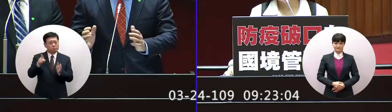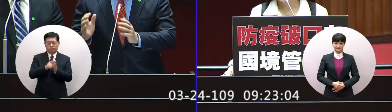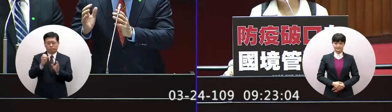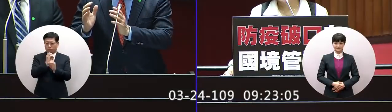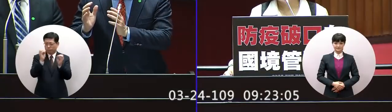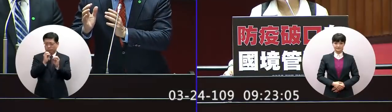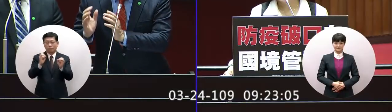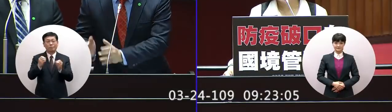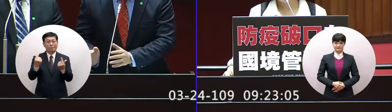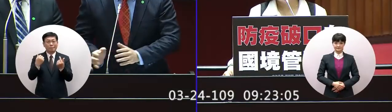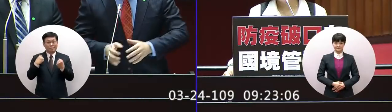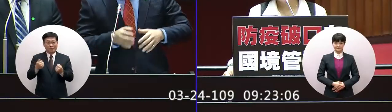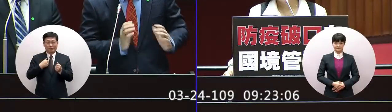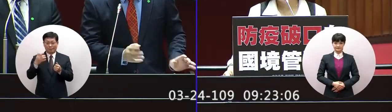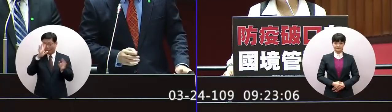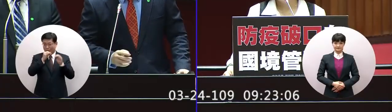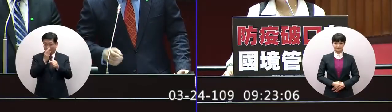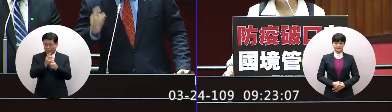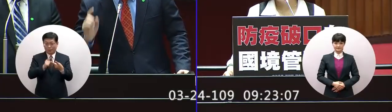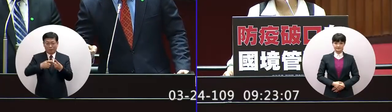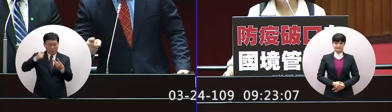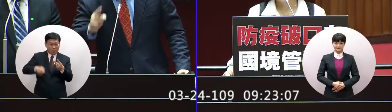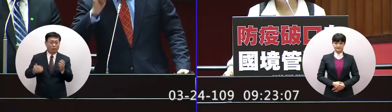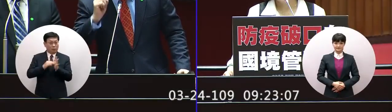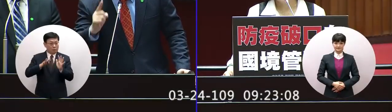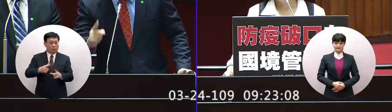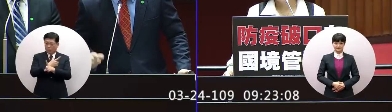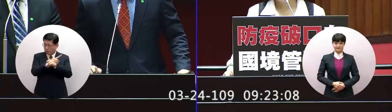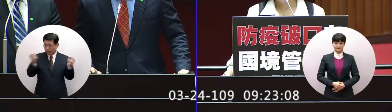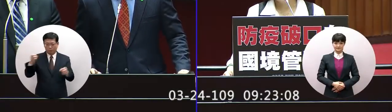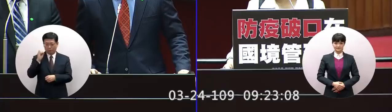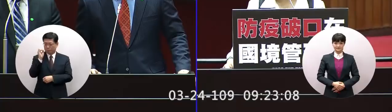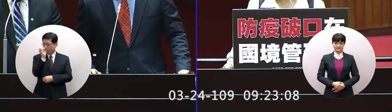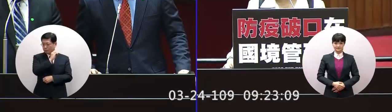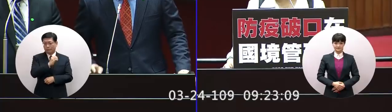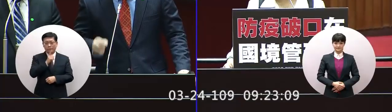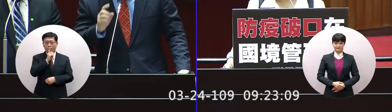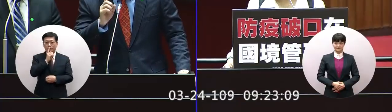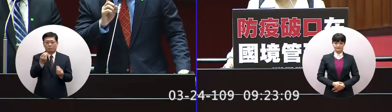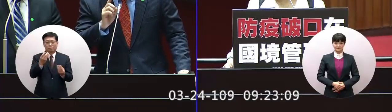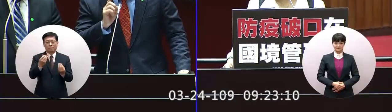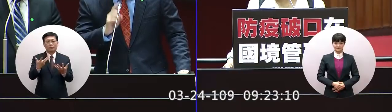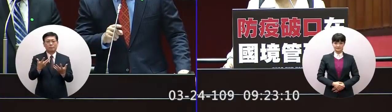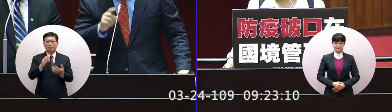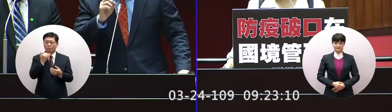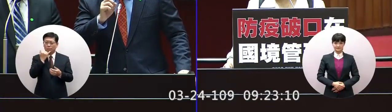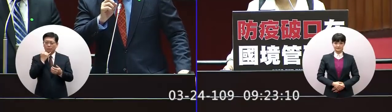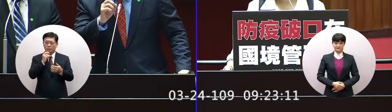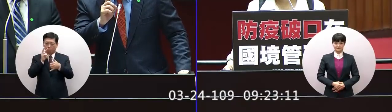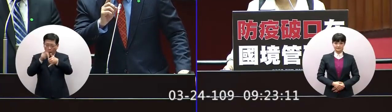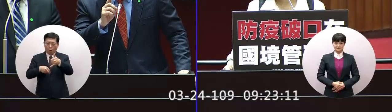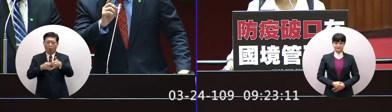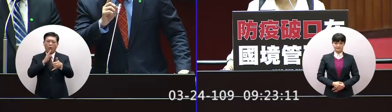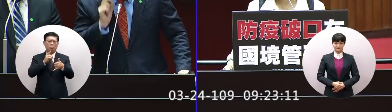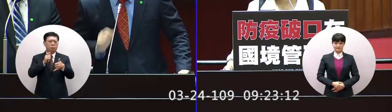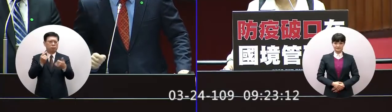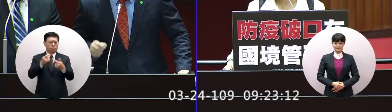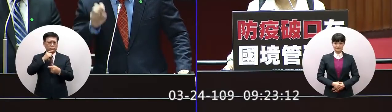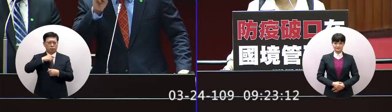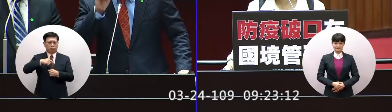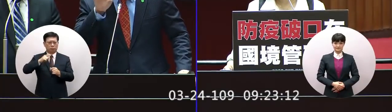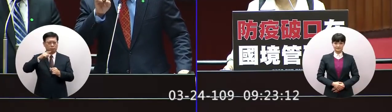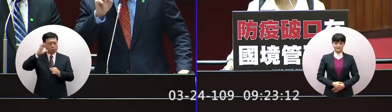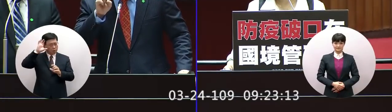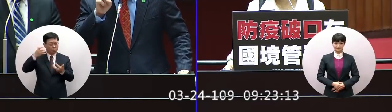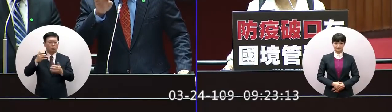缄默，包括在侦查中、在审判中，到现在为止他是一句话都不讲。但是可以看得出来，他是应该是俄罗